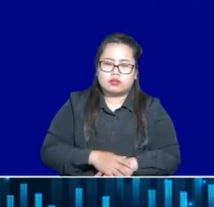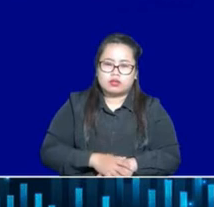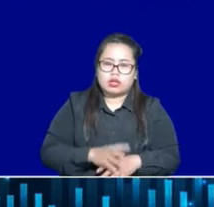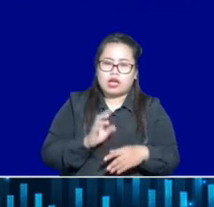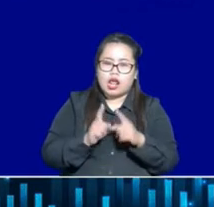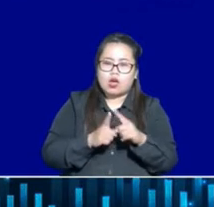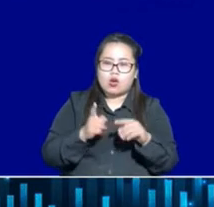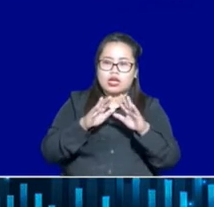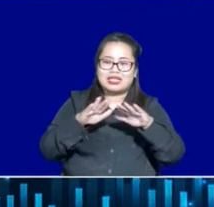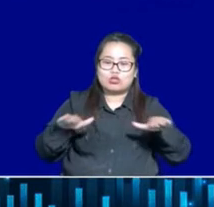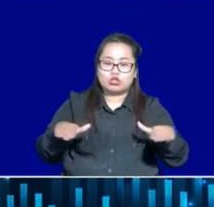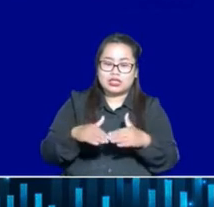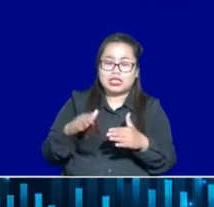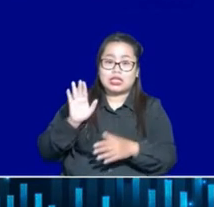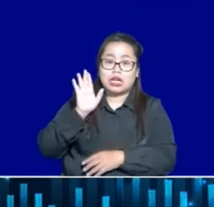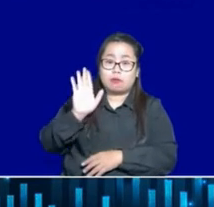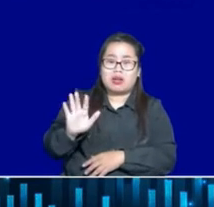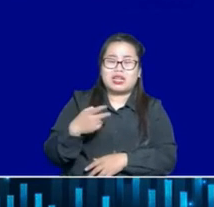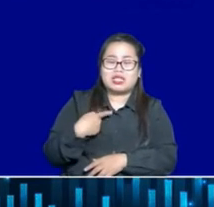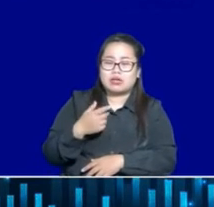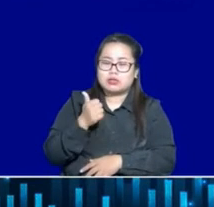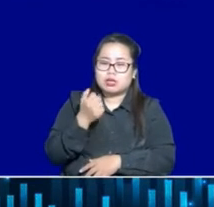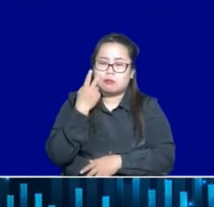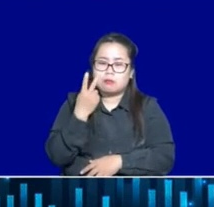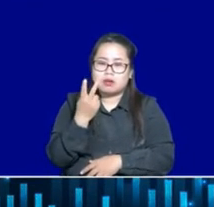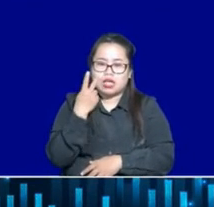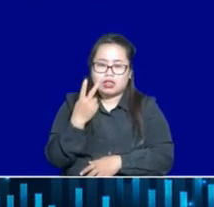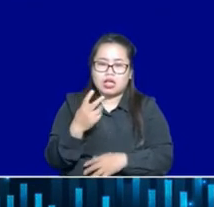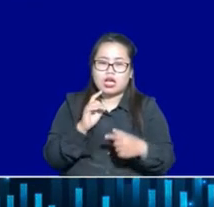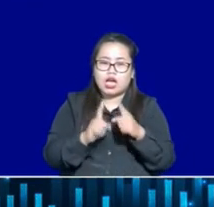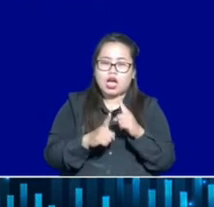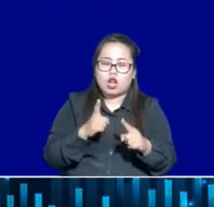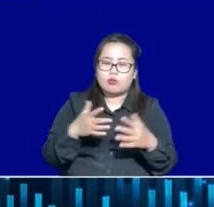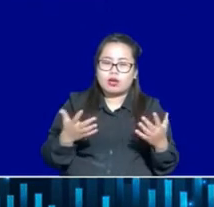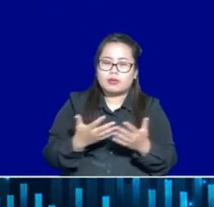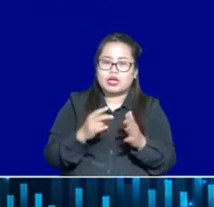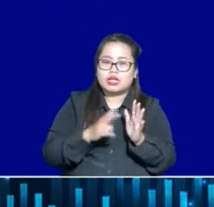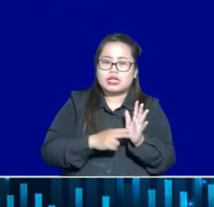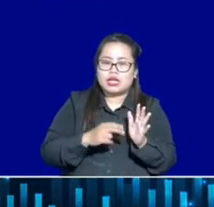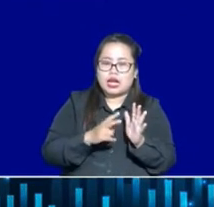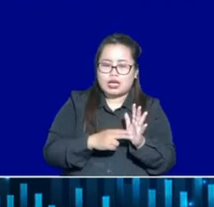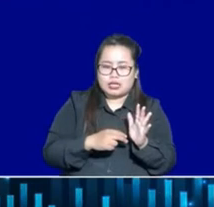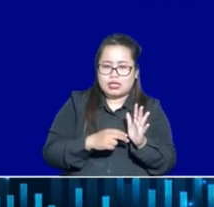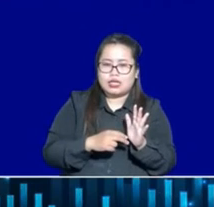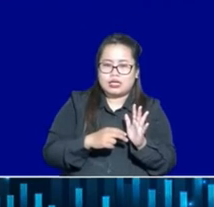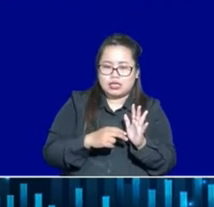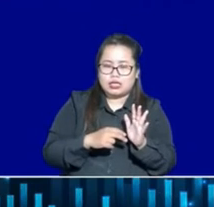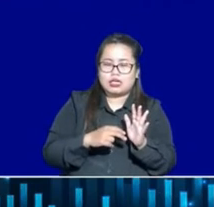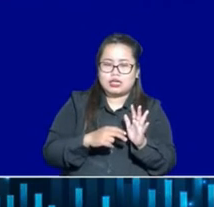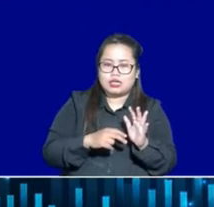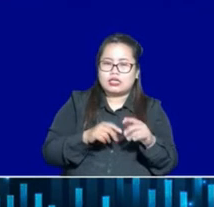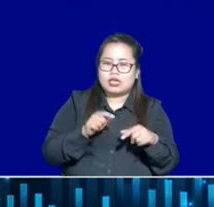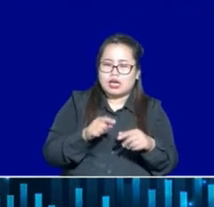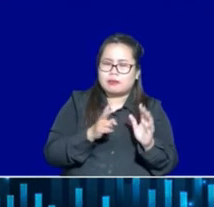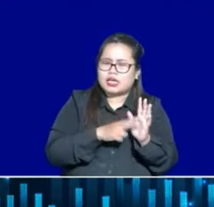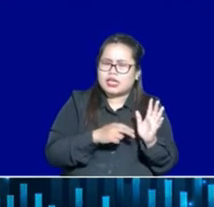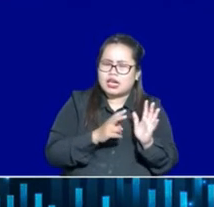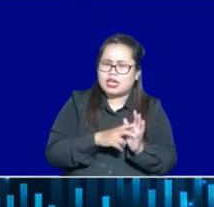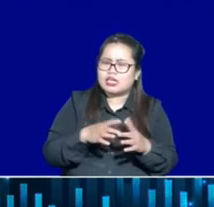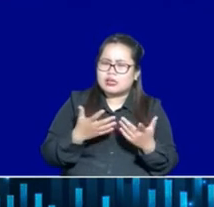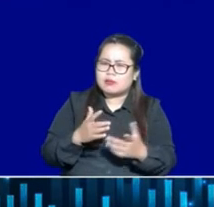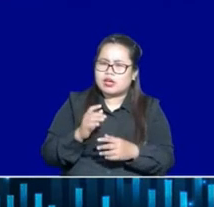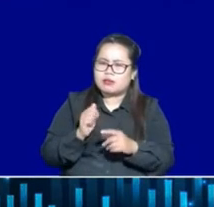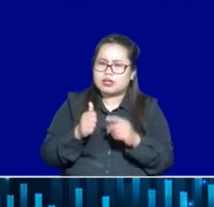Industri ke depan juga kita harus lihat value chain. Dan dalam value chain itu di mana